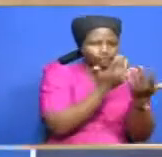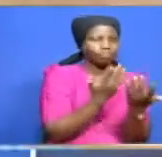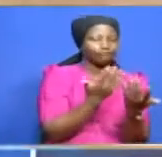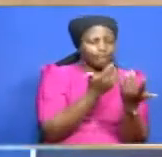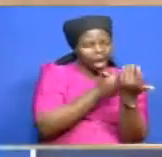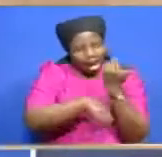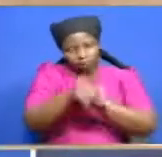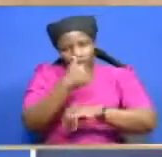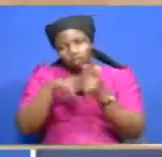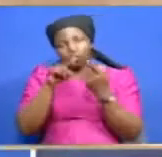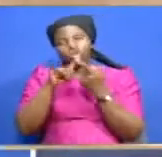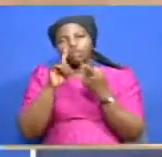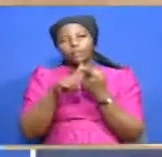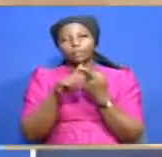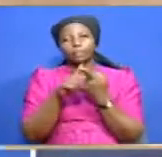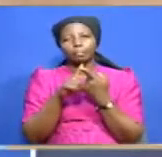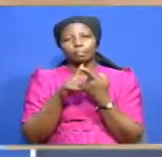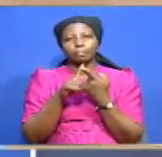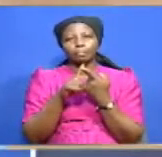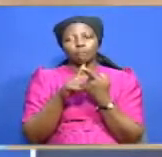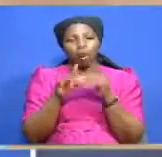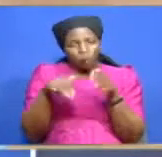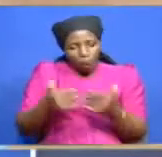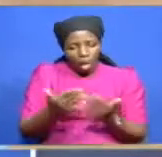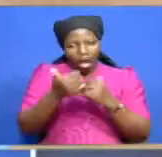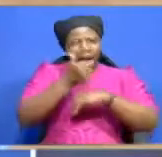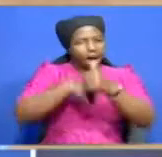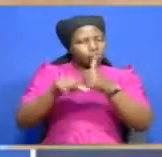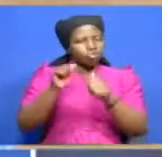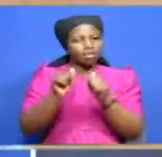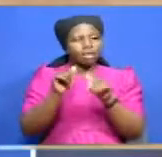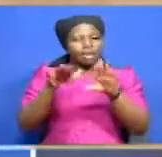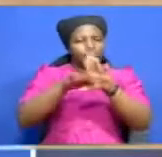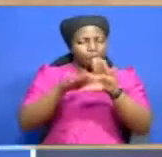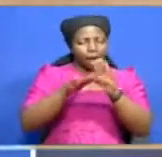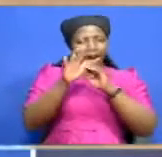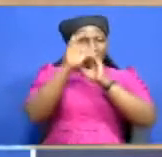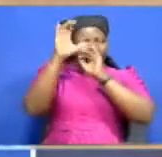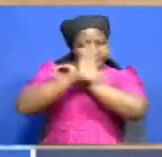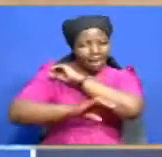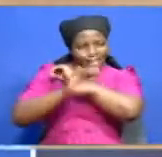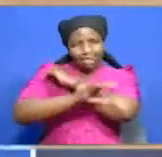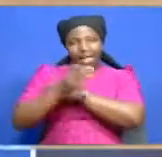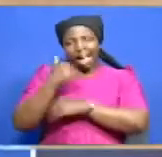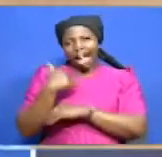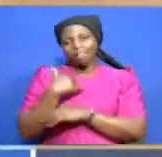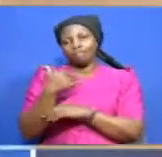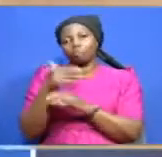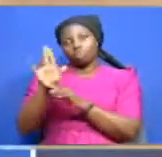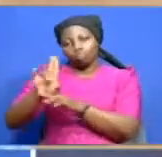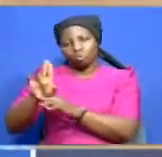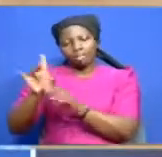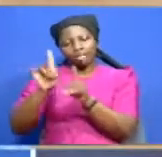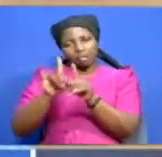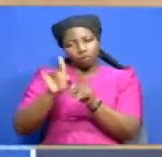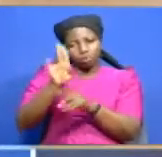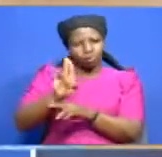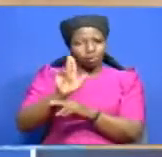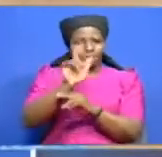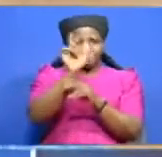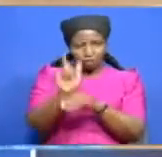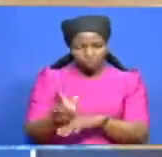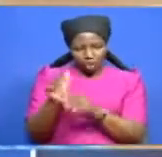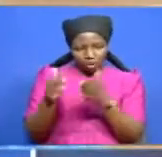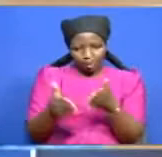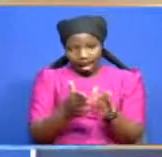put in place by member states, as well as the adoption of the regional response strategy, as well